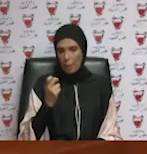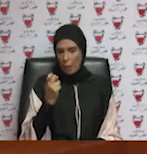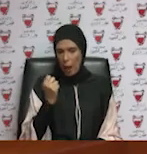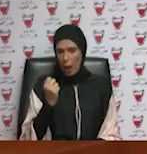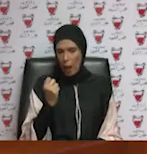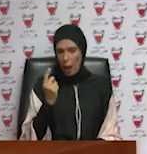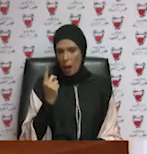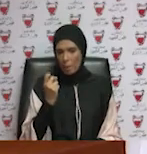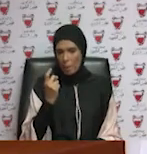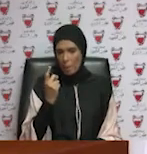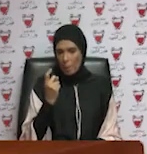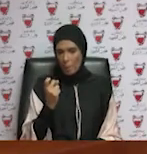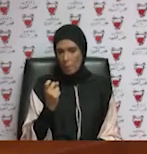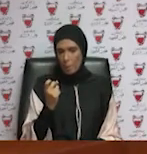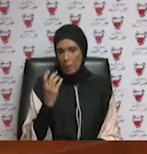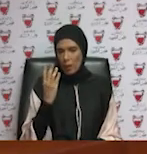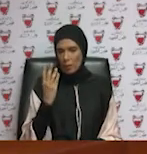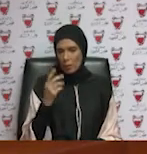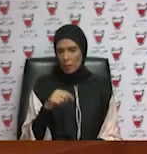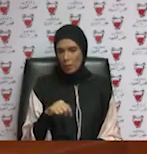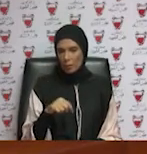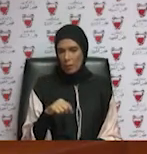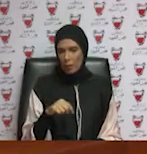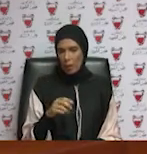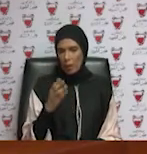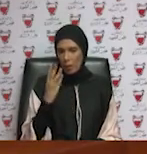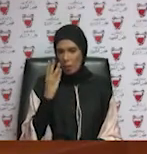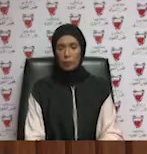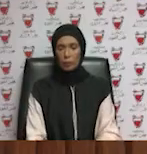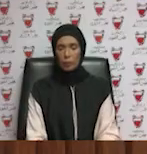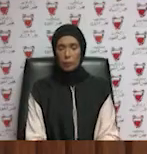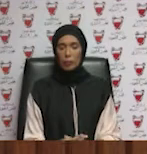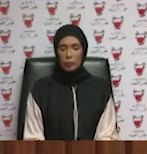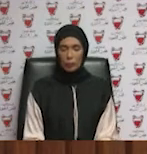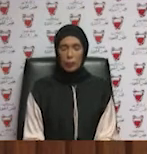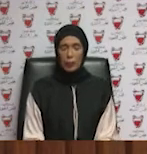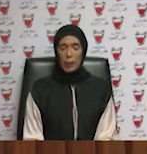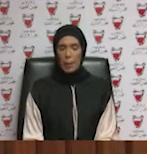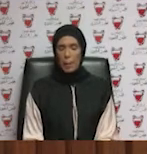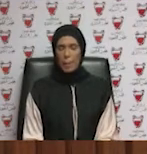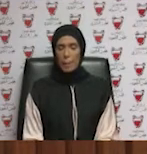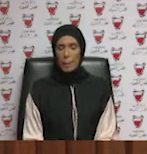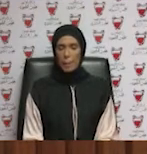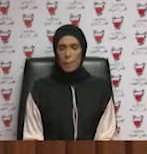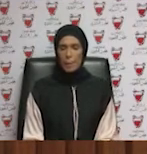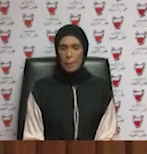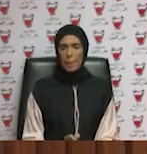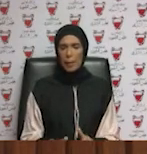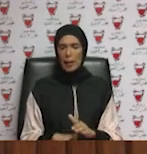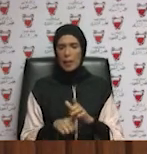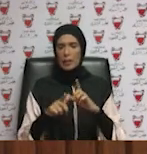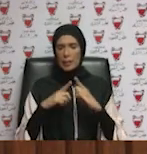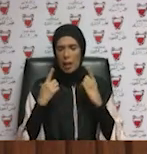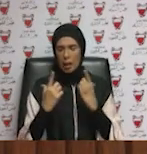140 أو 104 دولار، اليوم 34 دولار. شكرا. رئيس اللجنة الأخ